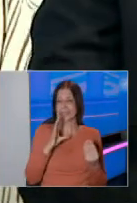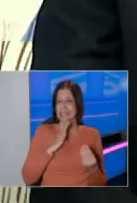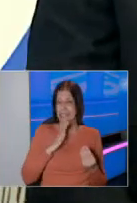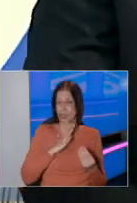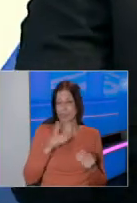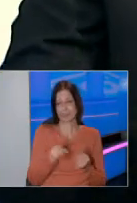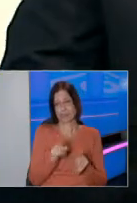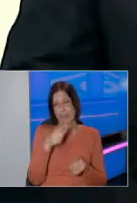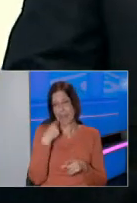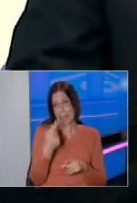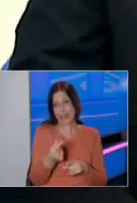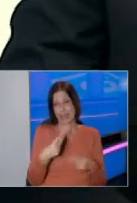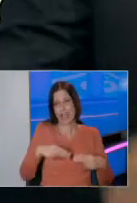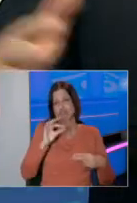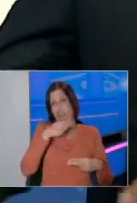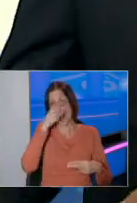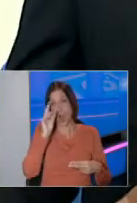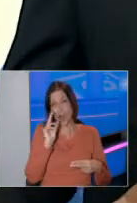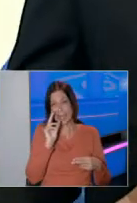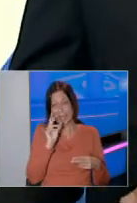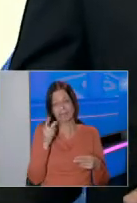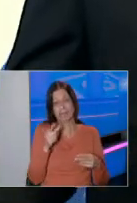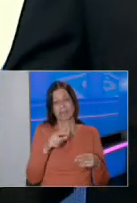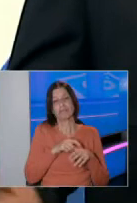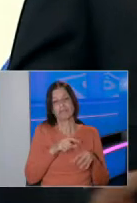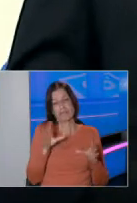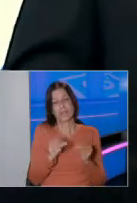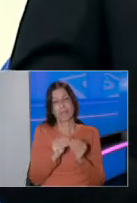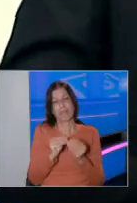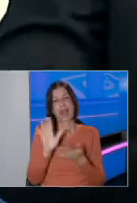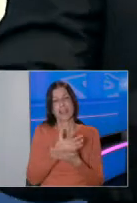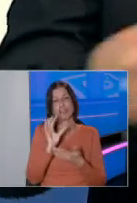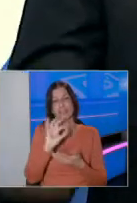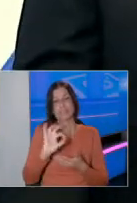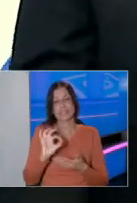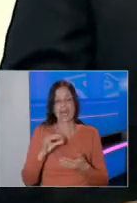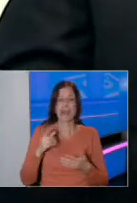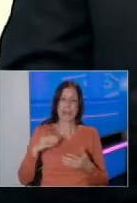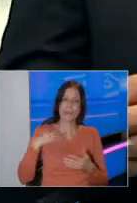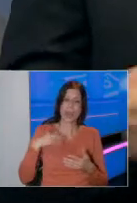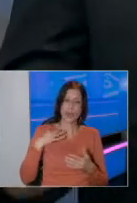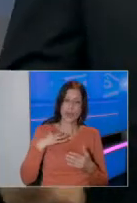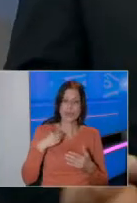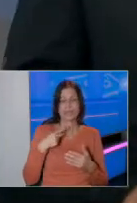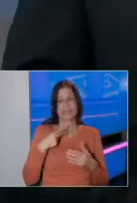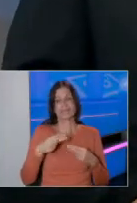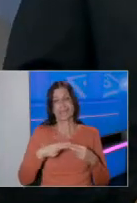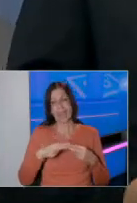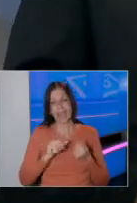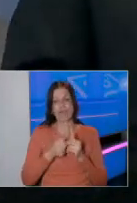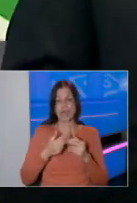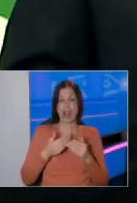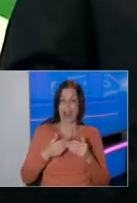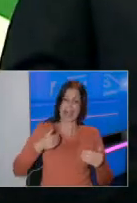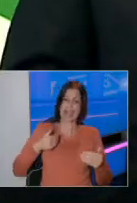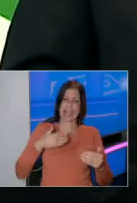שכפי שאת ציינת, החשש של ההורים מלווה גם בהחלטה של משרד הבריאות לנסות או להרחיק, או לקרב, או לא לקרב אותם לילדים אחרים,